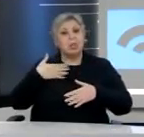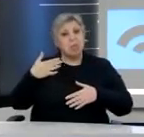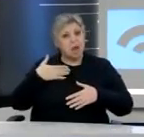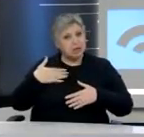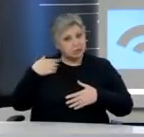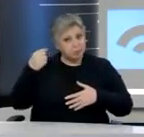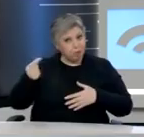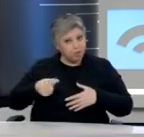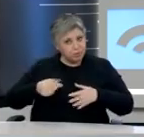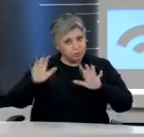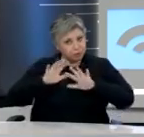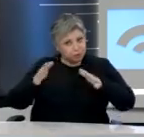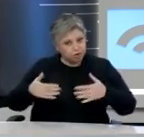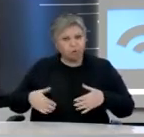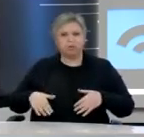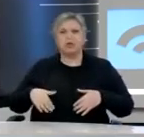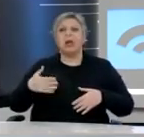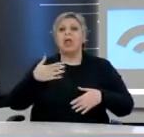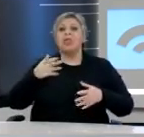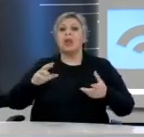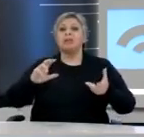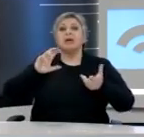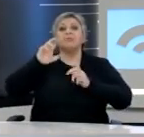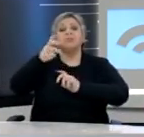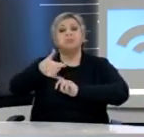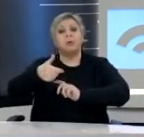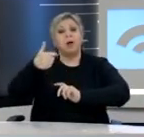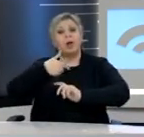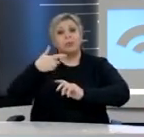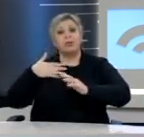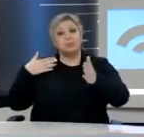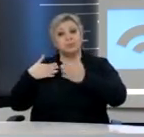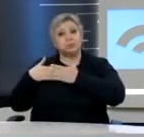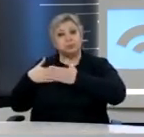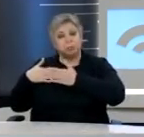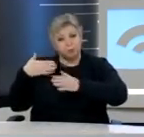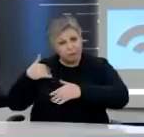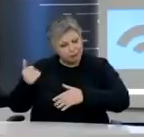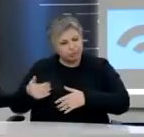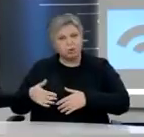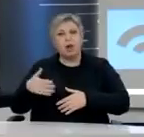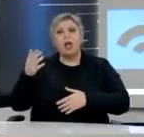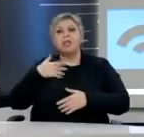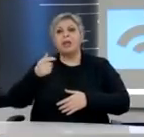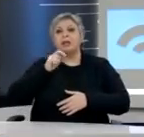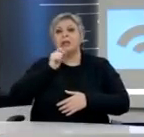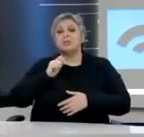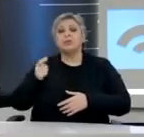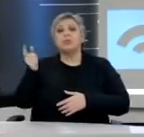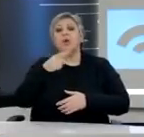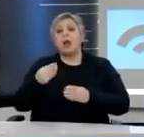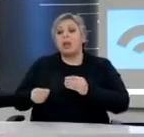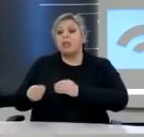τηλεόραση. Όχι. Θέλετε στο Sky να σπάσουμε και το εμπάργκο. Θέλετε με δημοσιογράφους που σας δίνουν σκονάκια. Θέλετε με αυτούς που σας γράφουν